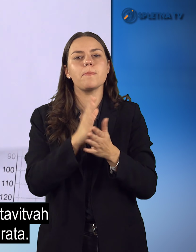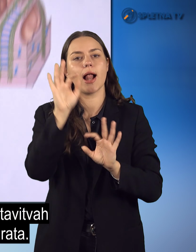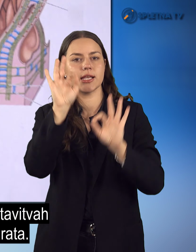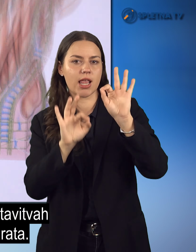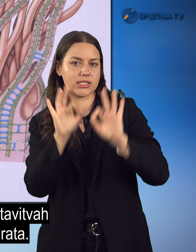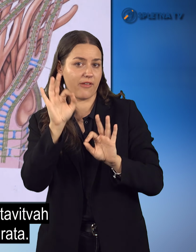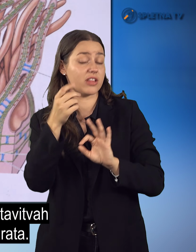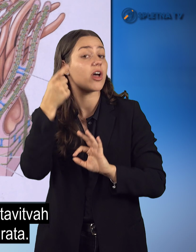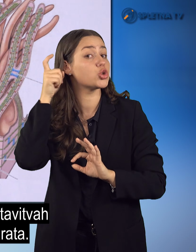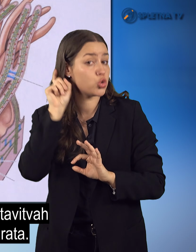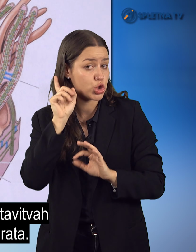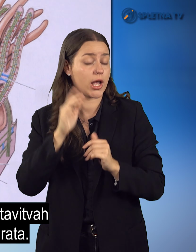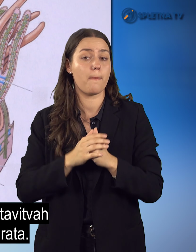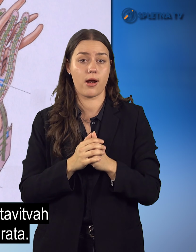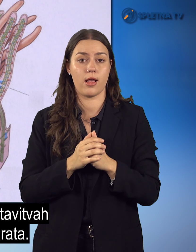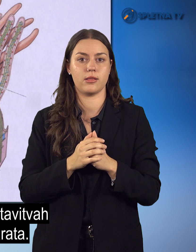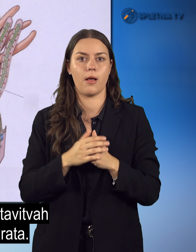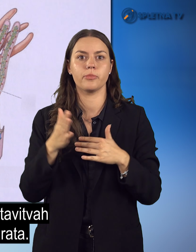aparata.